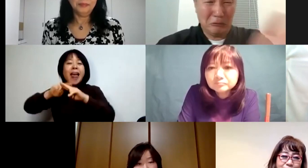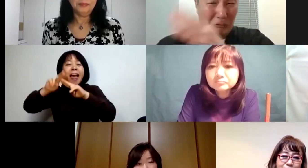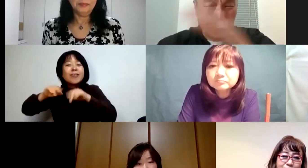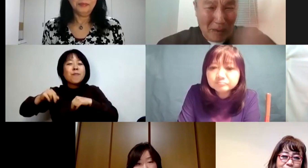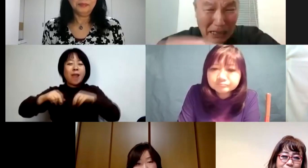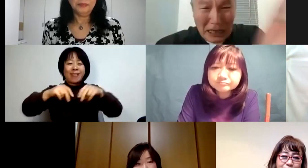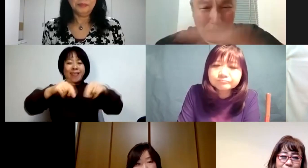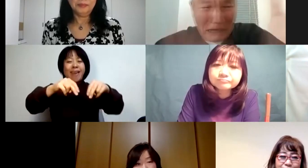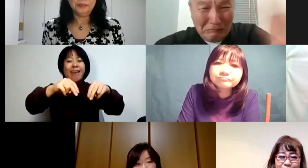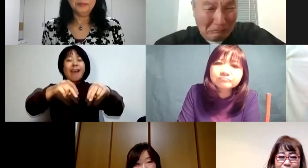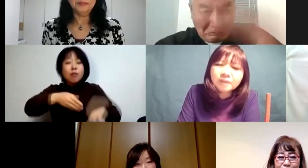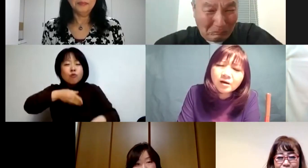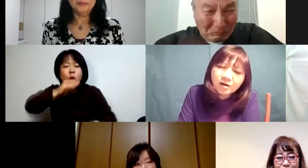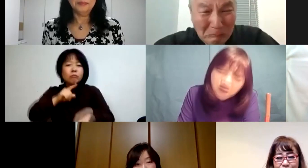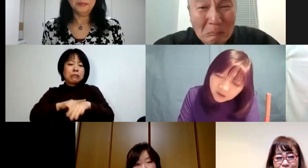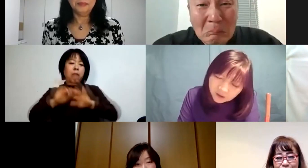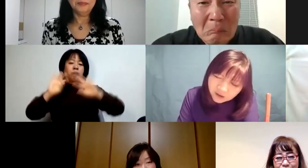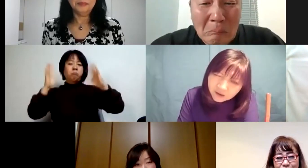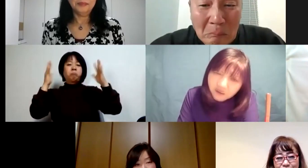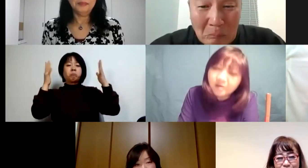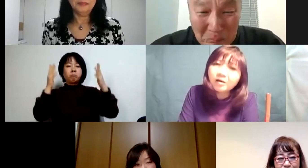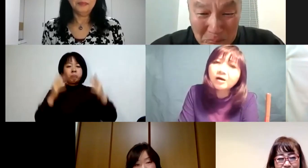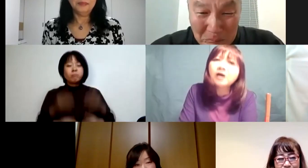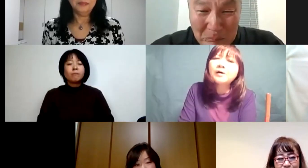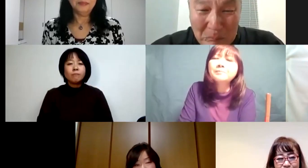か飲んどる暇あらへん。